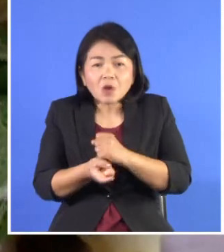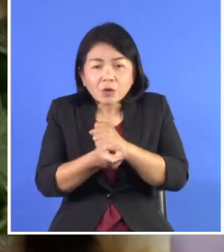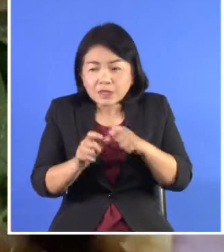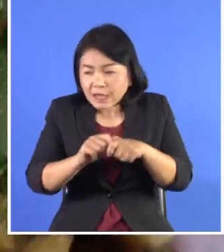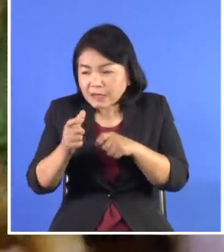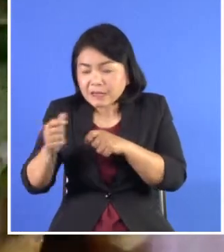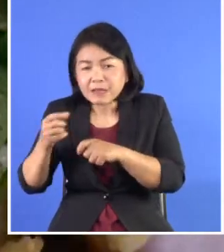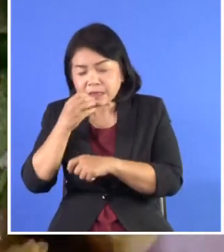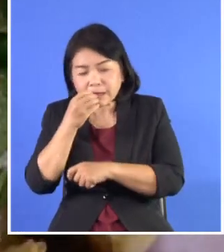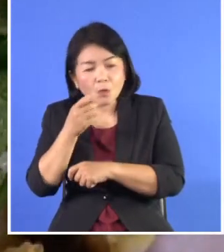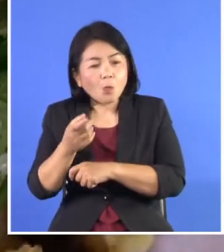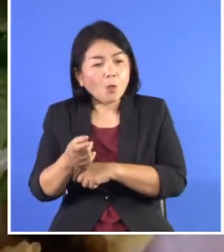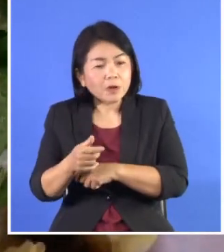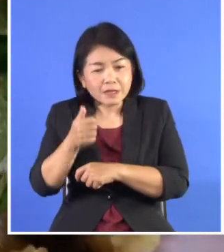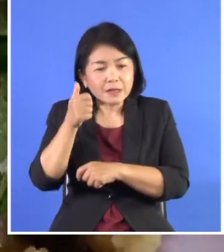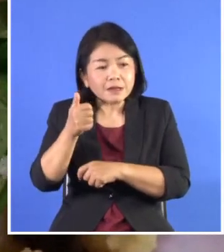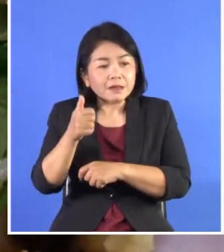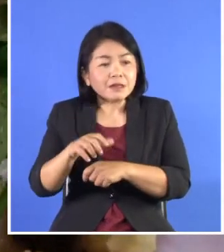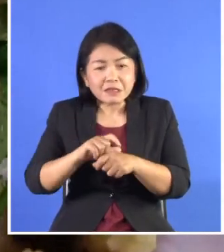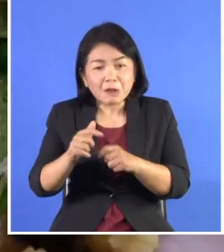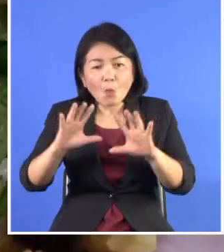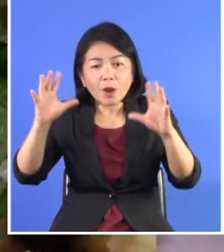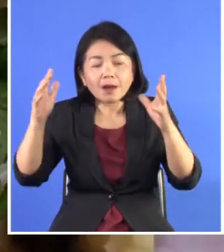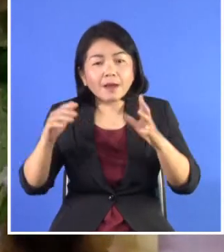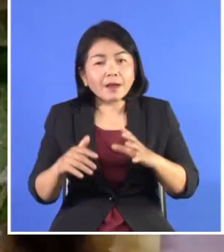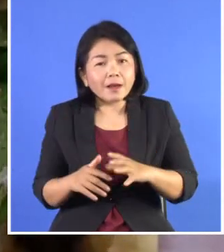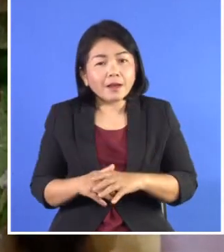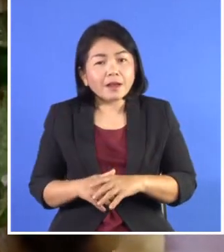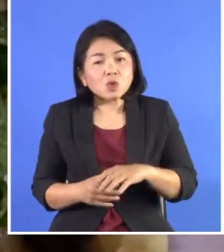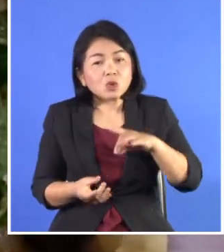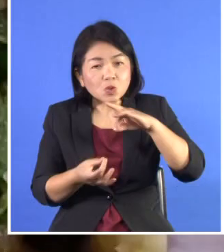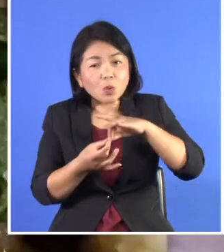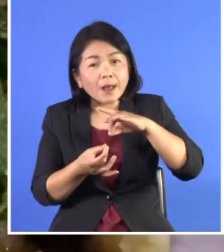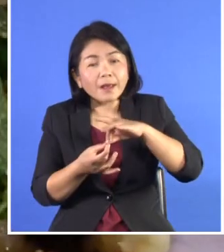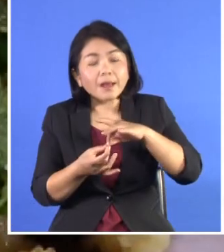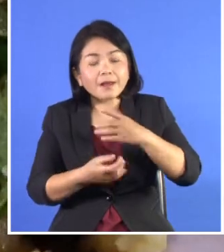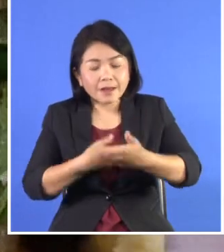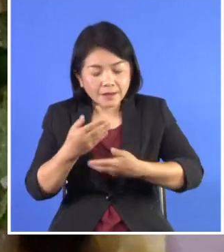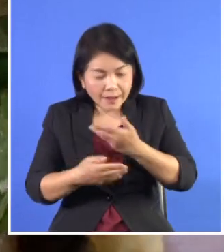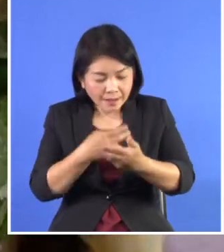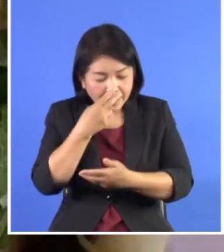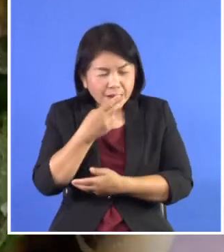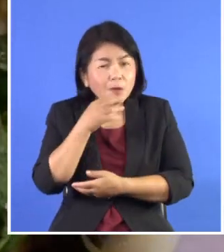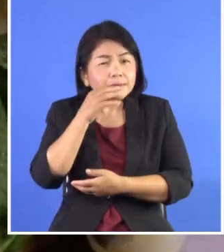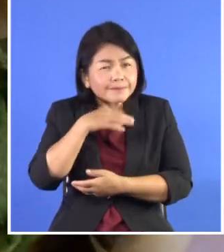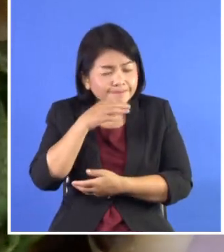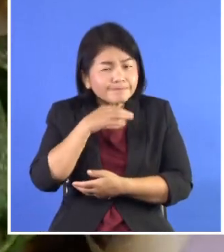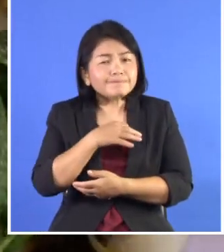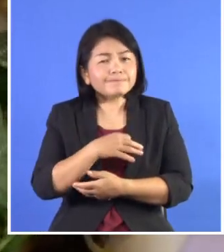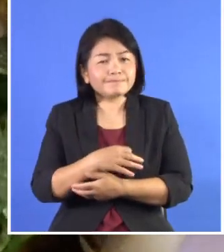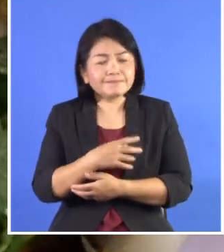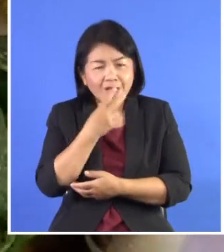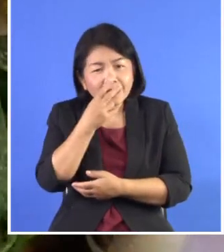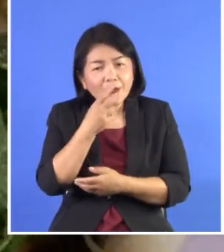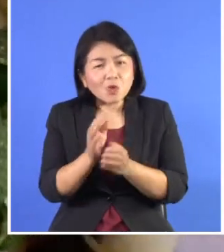ชอบกินถั่วงอก อ ันนี้ไม่มีหัวไม่มีหางอยู่ที่สุโขทัยโ อ ้มันน่ากินมากพี่แป๊ะ เช้าๆนี่มาแล้วอาหารซ